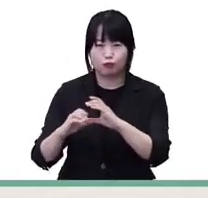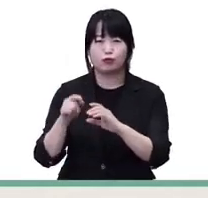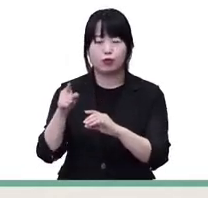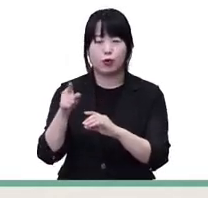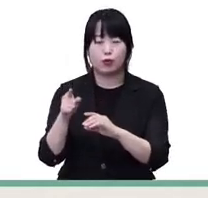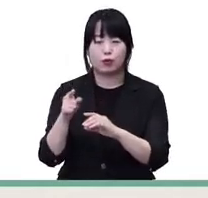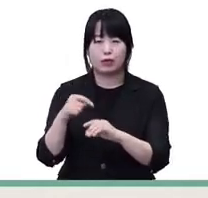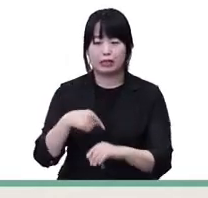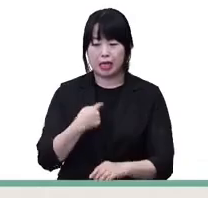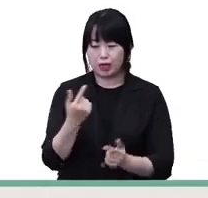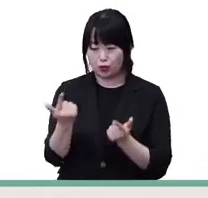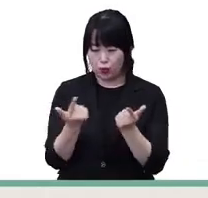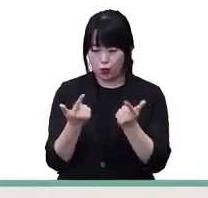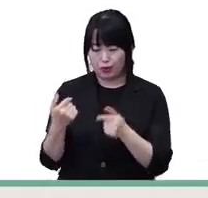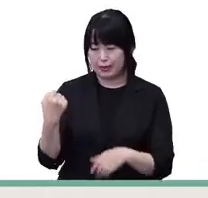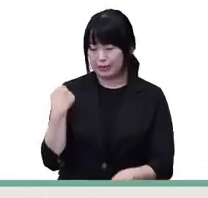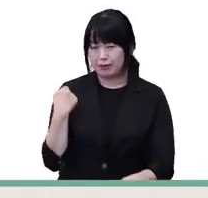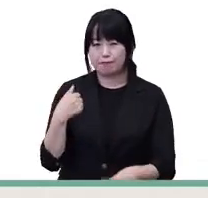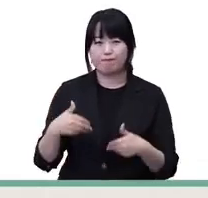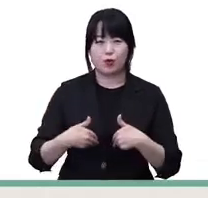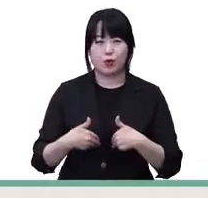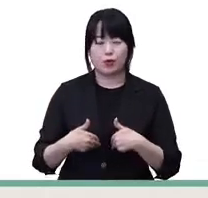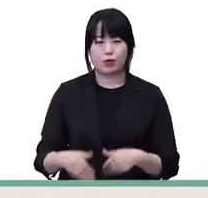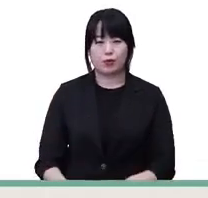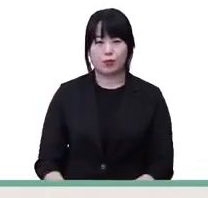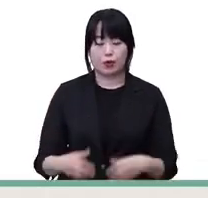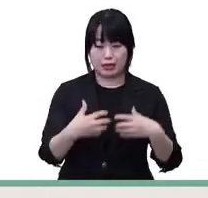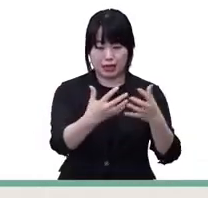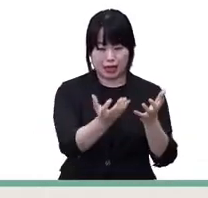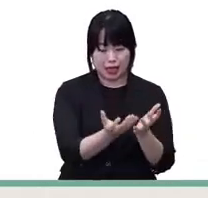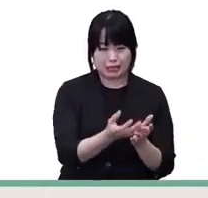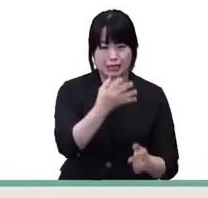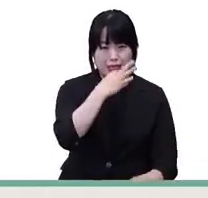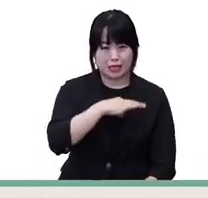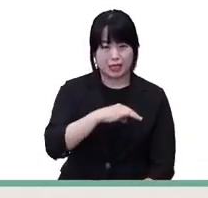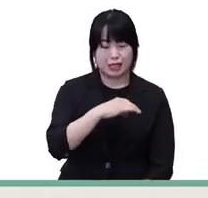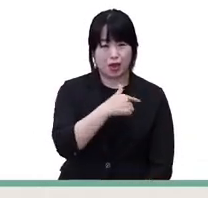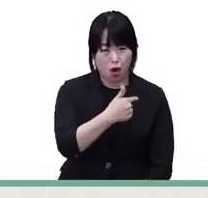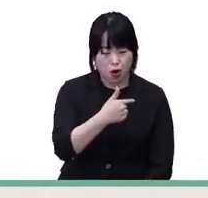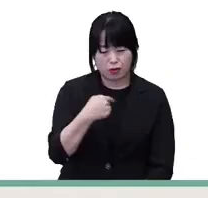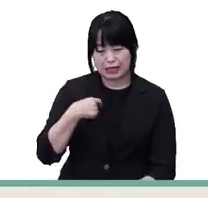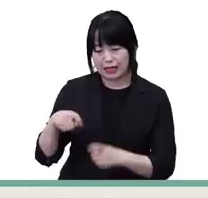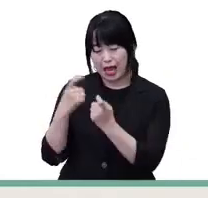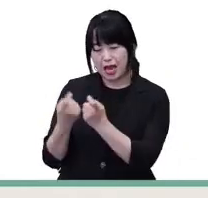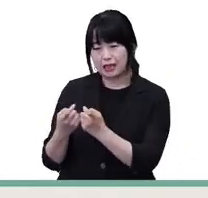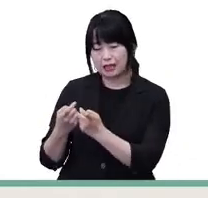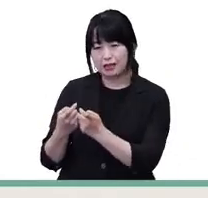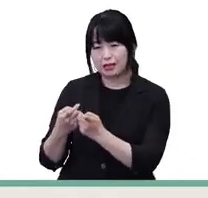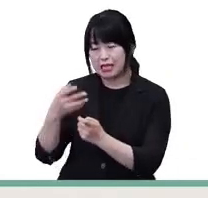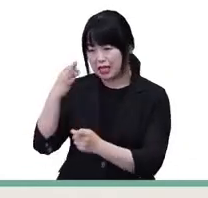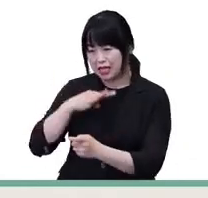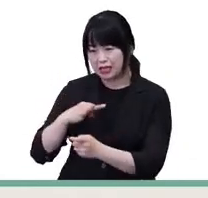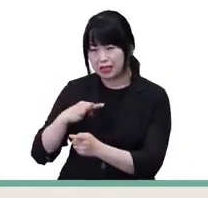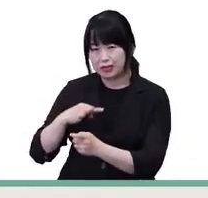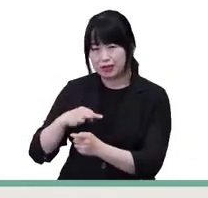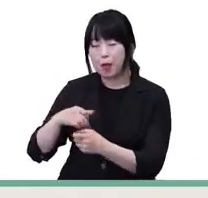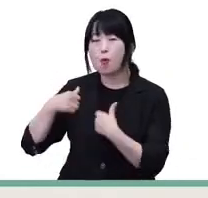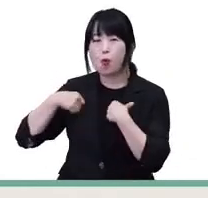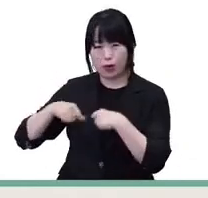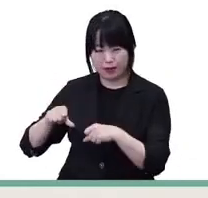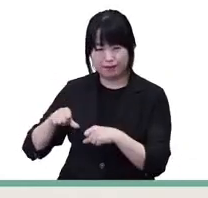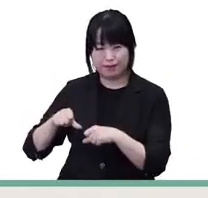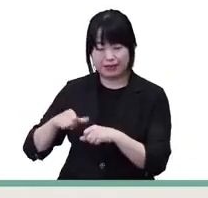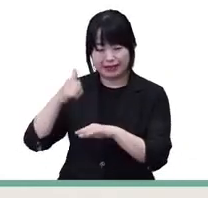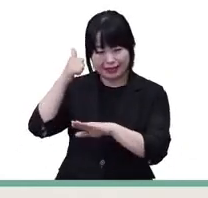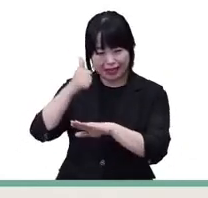통제력이 작용을 하고요. 공동의 이익을 위해서 양보할 수 있는지도 중요하고요. 그래서 나중에 더 큰 이익을